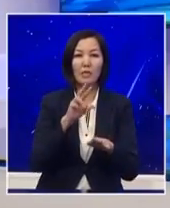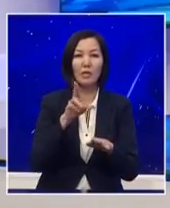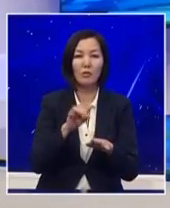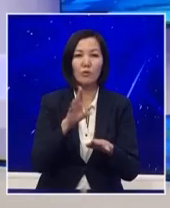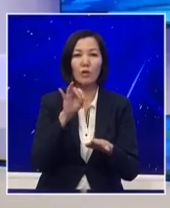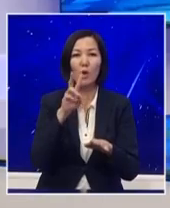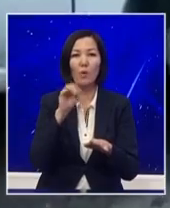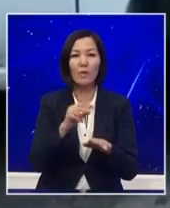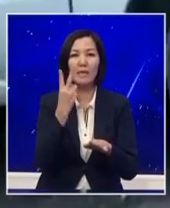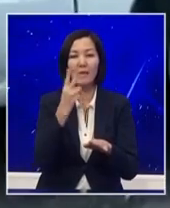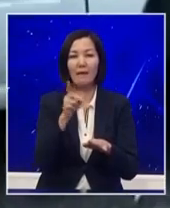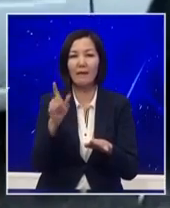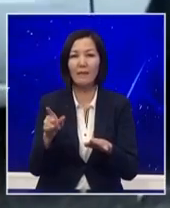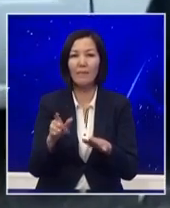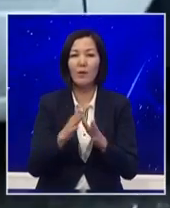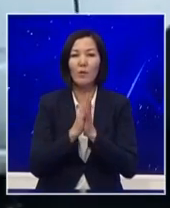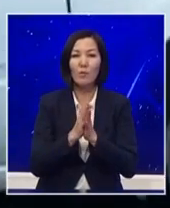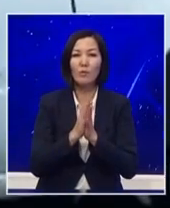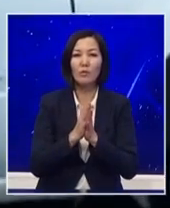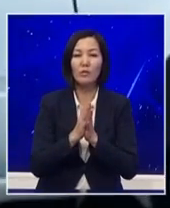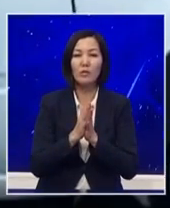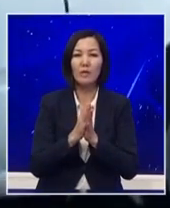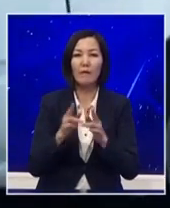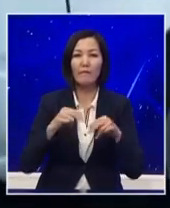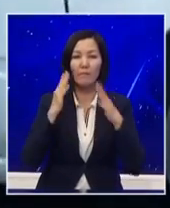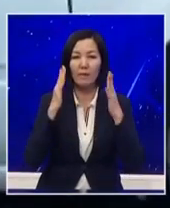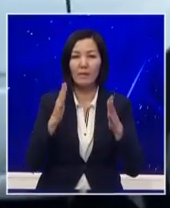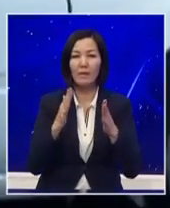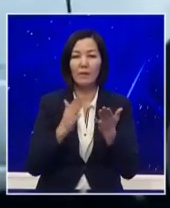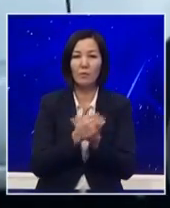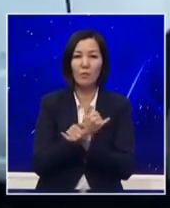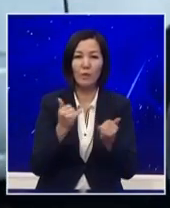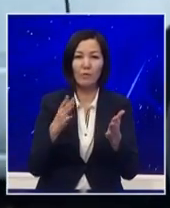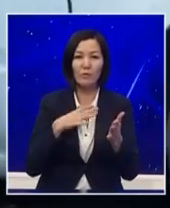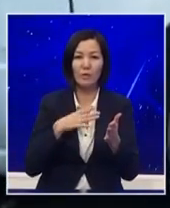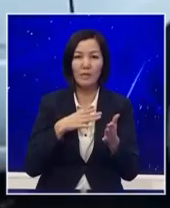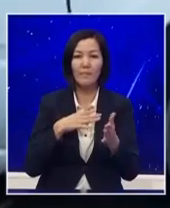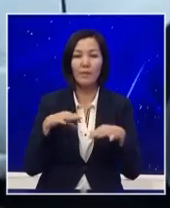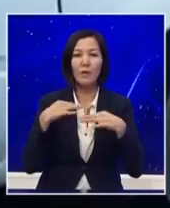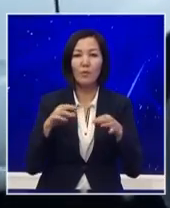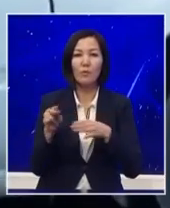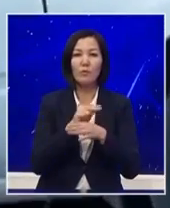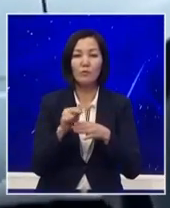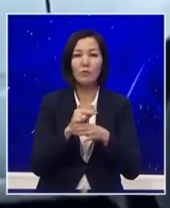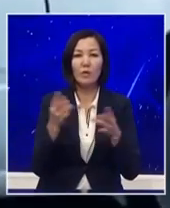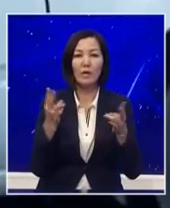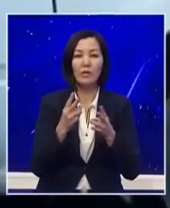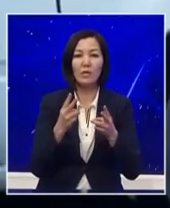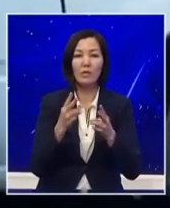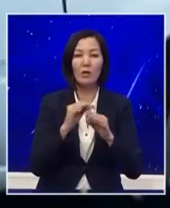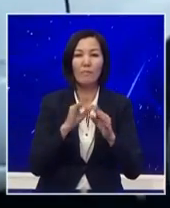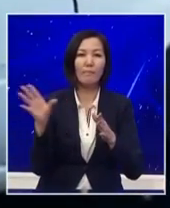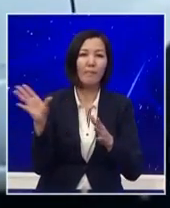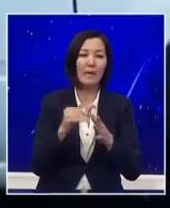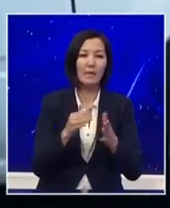пен Рауан Ебаев азаматтың өтінішін бейжай қалдырмай көмек көрсетті. Олар көлікті жөндеу үшін қажетті